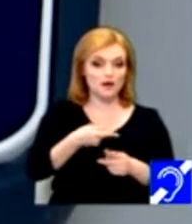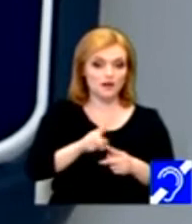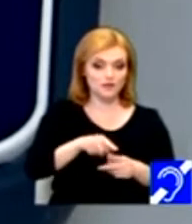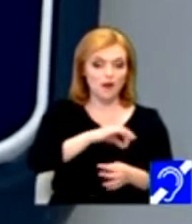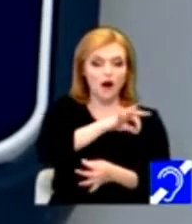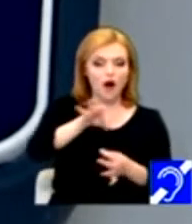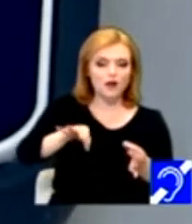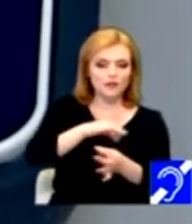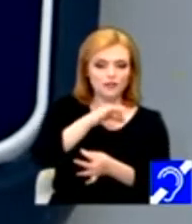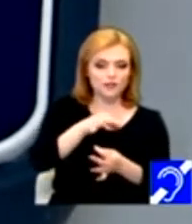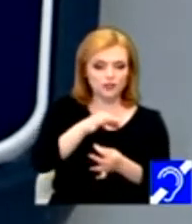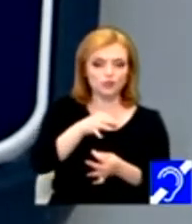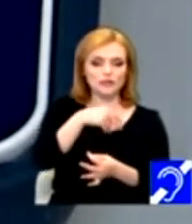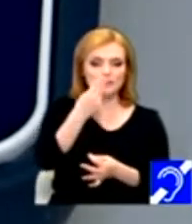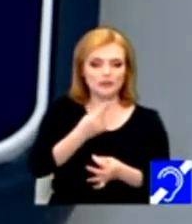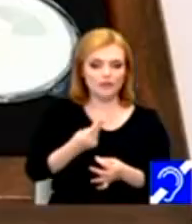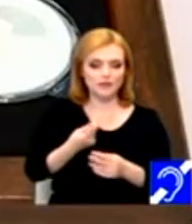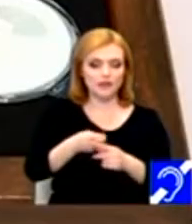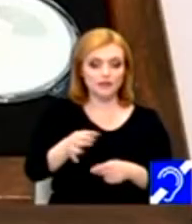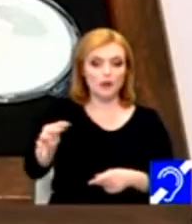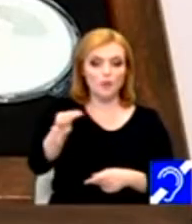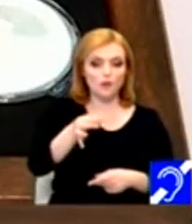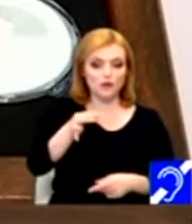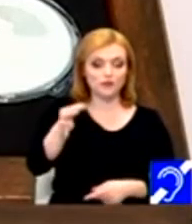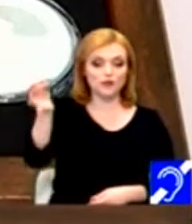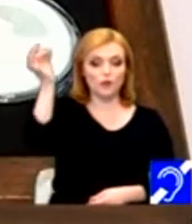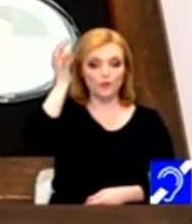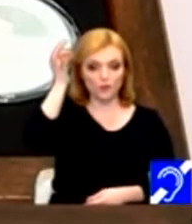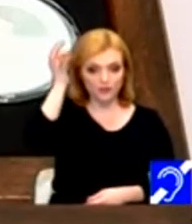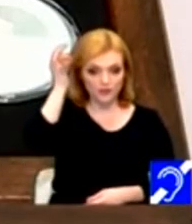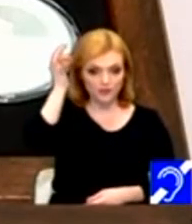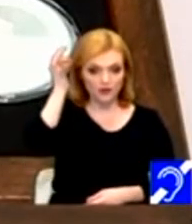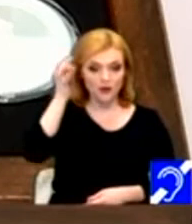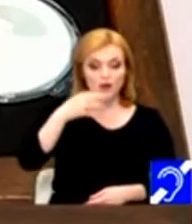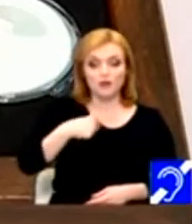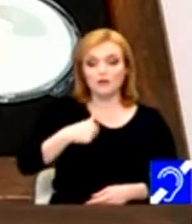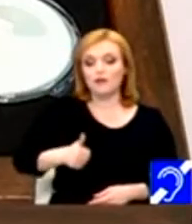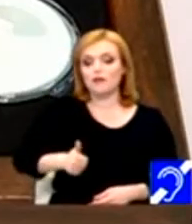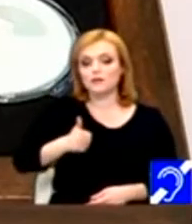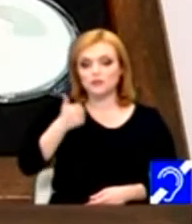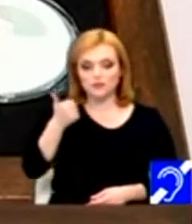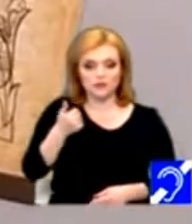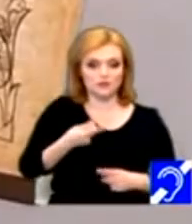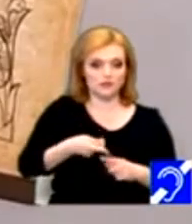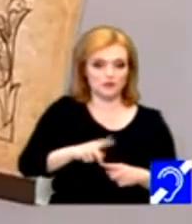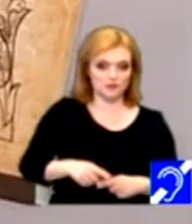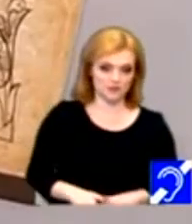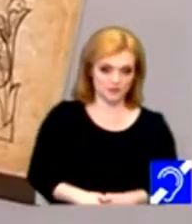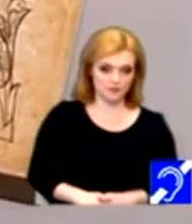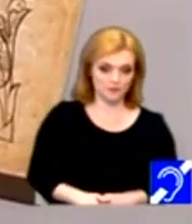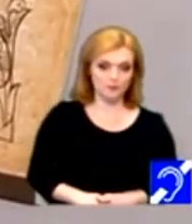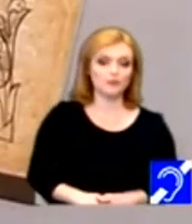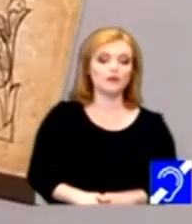foarte important din punct de vedere personal, dar și ca artist plastic, fiindcă urmărindu-l pe tatăl meu, de când mă țin